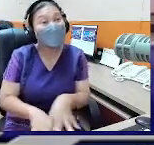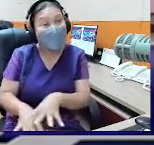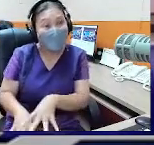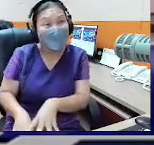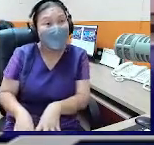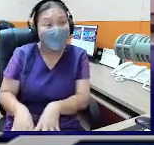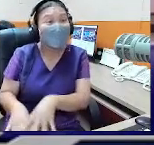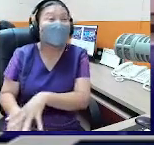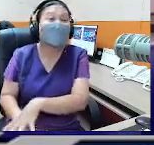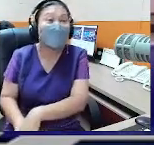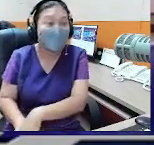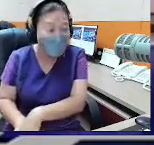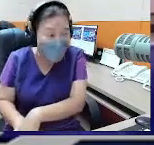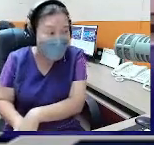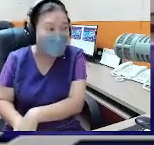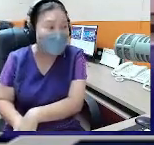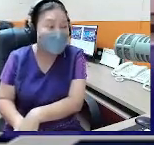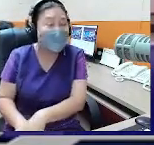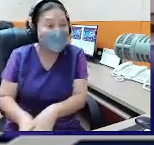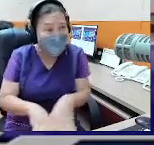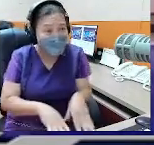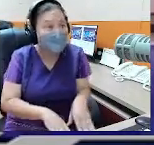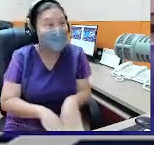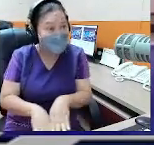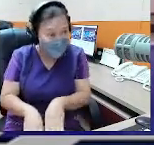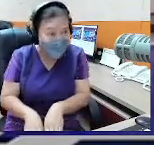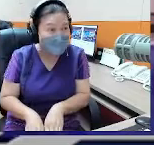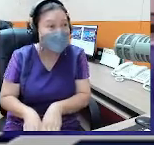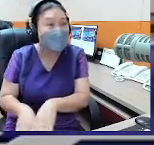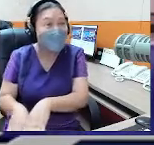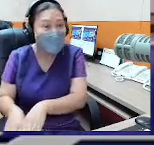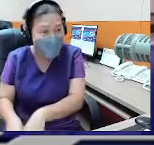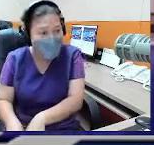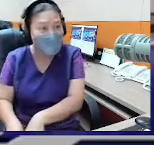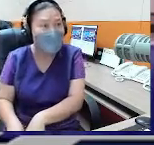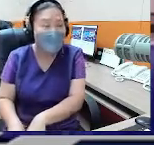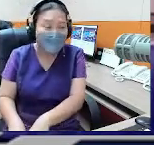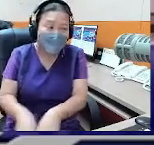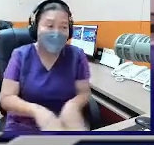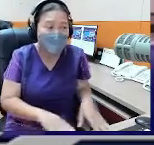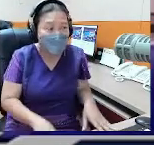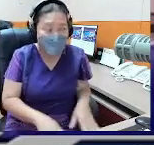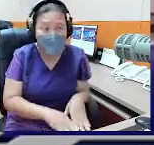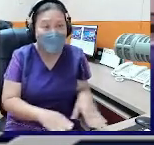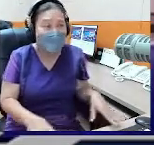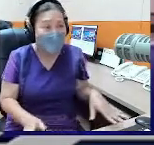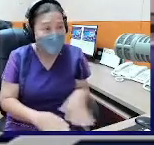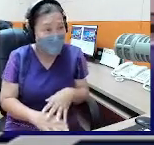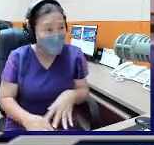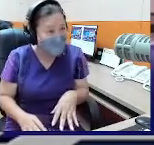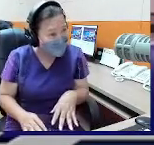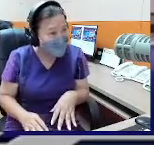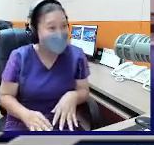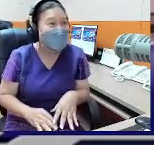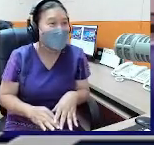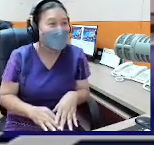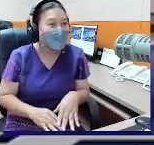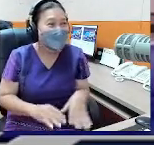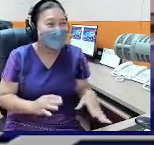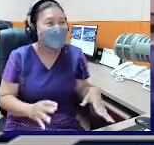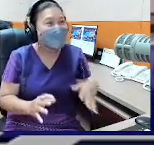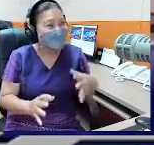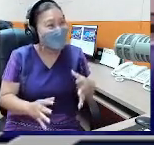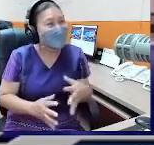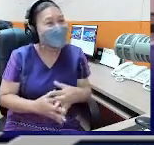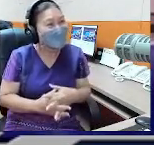ธรรมเนียมการเรียนของน้องๆแล้วเนี่ยยังมีทุนการศึกษาที่จะมอบให้ด้วยแต่ว่าถ้าเก่งมาเล็กเกเรไม่ได้นะ